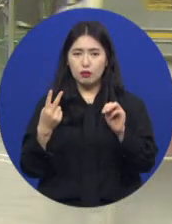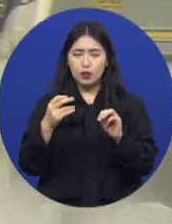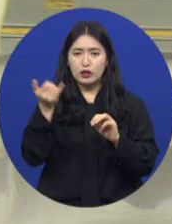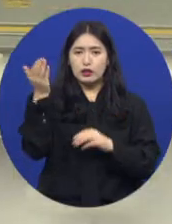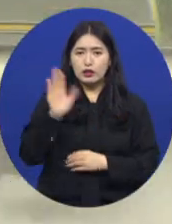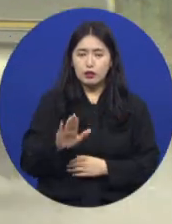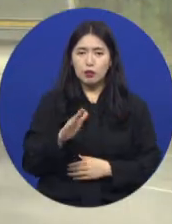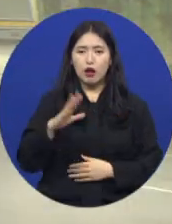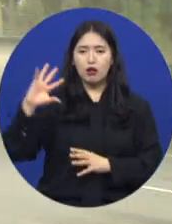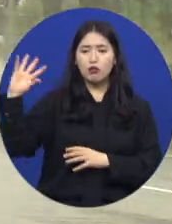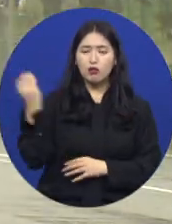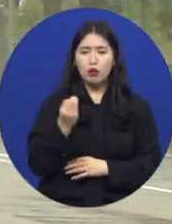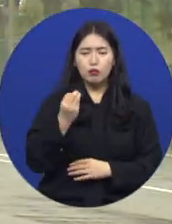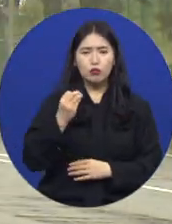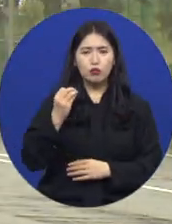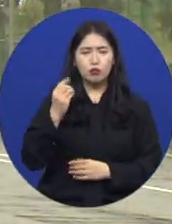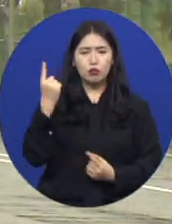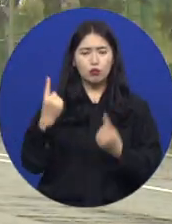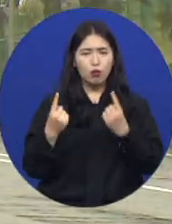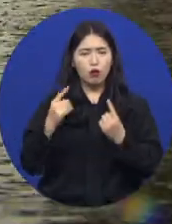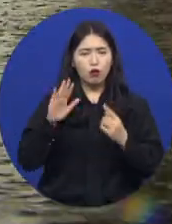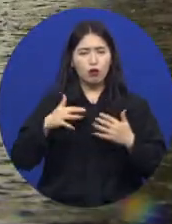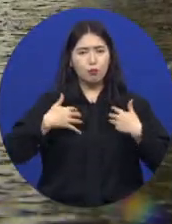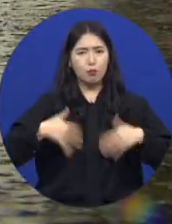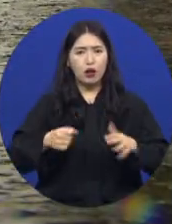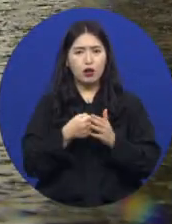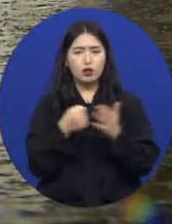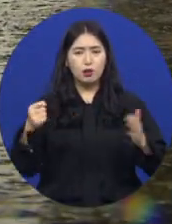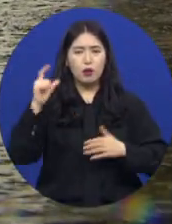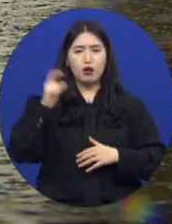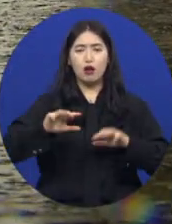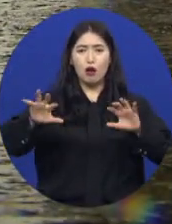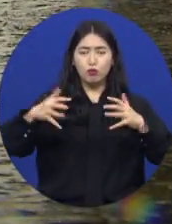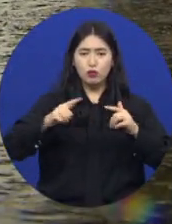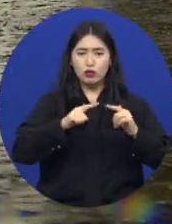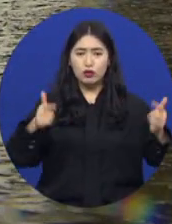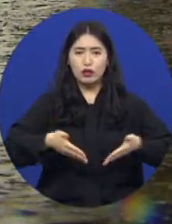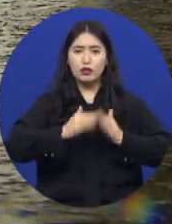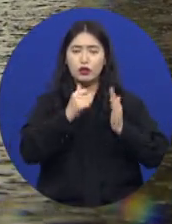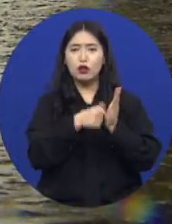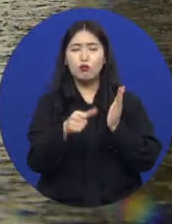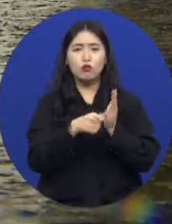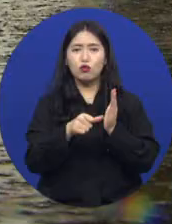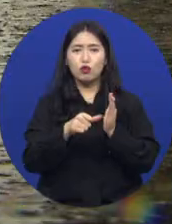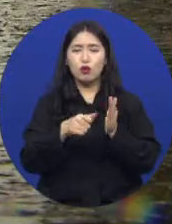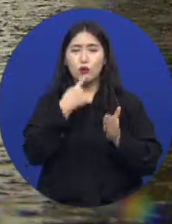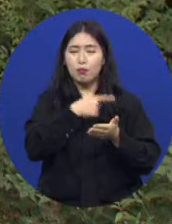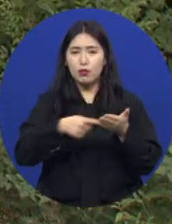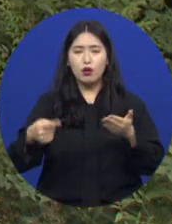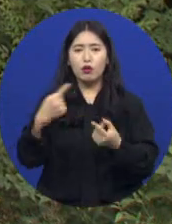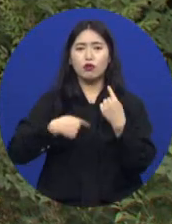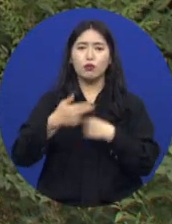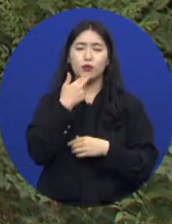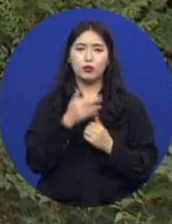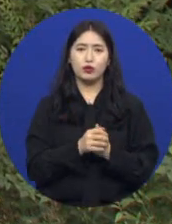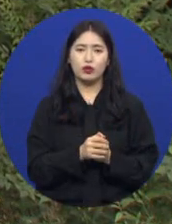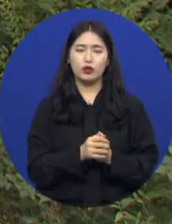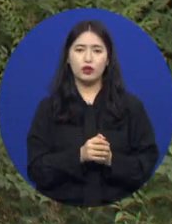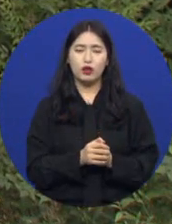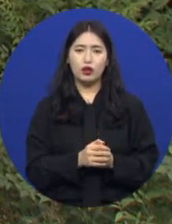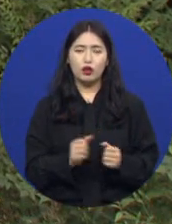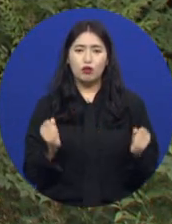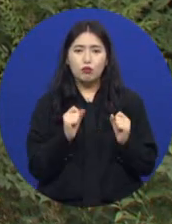역대급 태풍보다는 위력이 약해 제주에선 강풍과 폭우로 인한 시설물 피해는 접수되지 않았습니다. 북서쪽